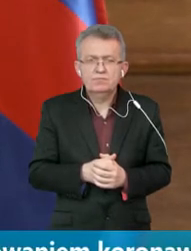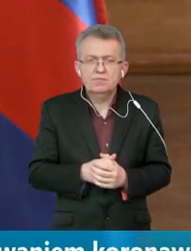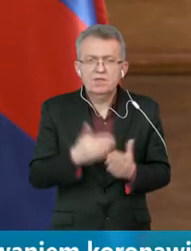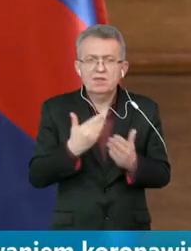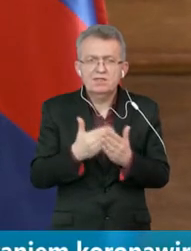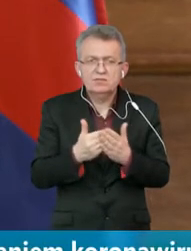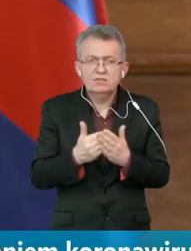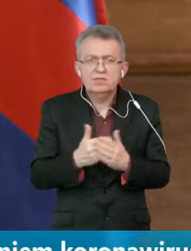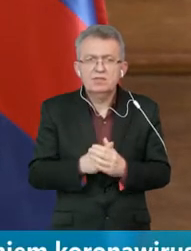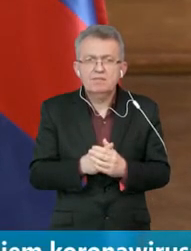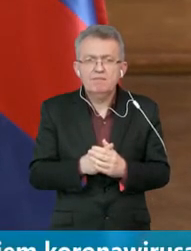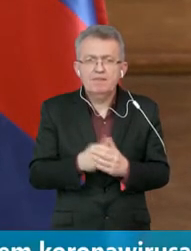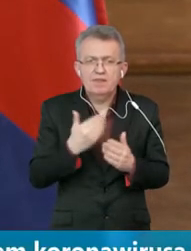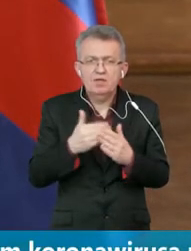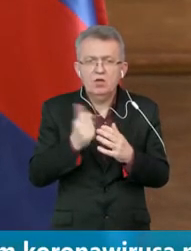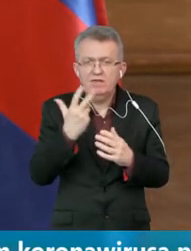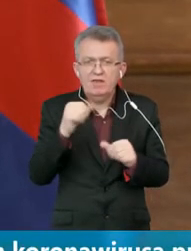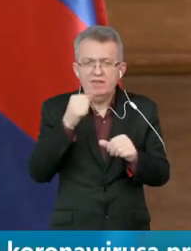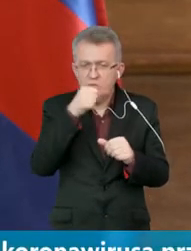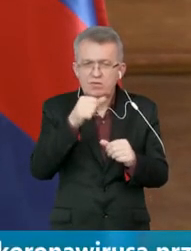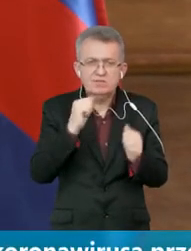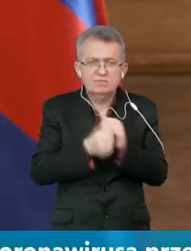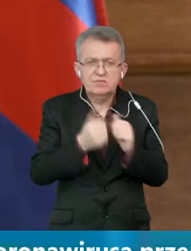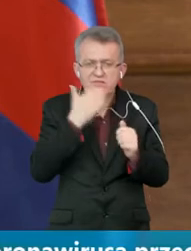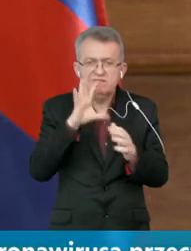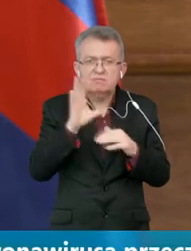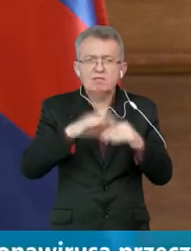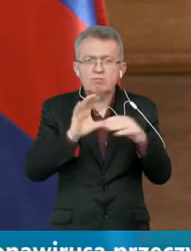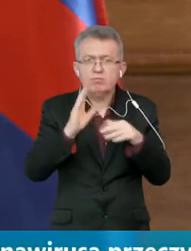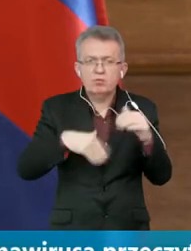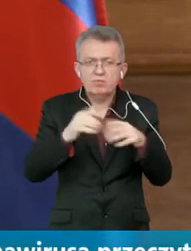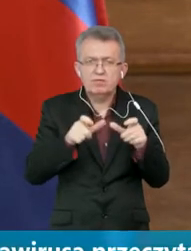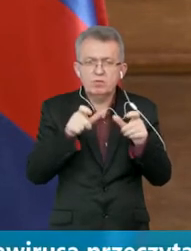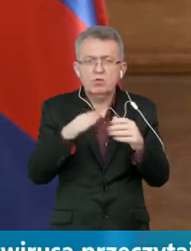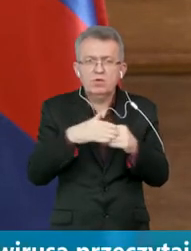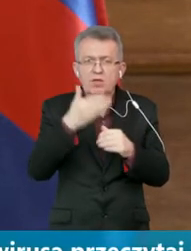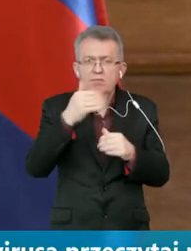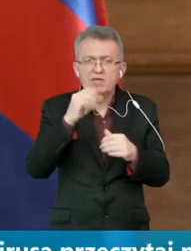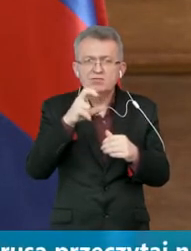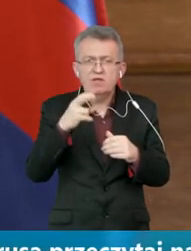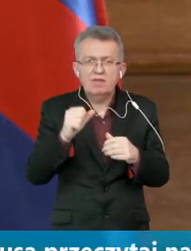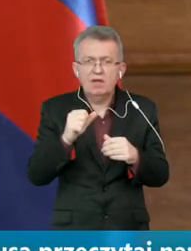Dlaczego pomimo tego, że od wielu tygodni nic się nie dzieje w kwestiach budowlanych, przejazd przez ulicę Miedzianą jest nadal